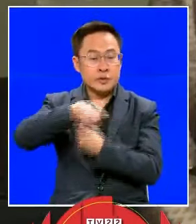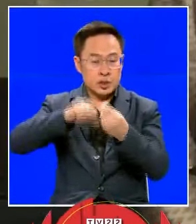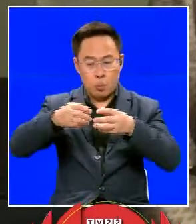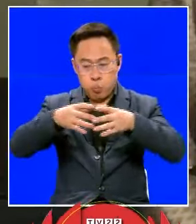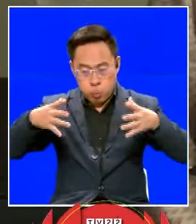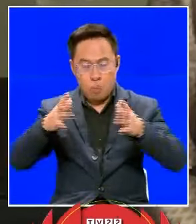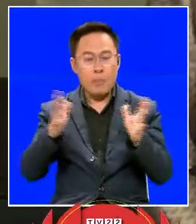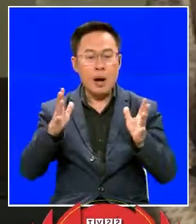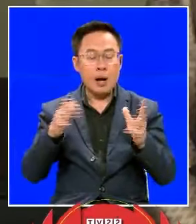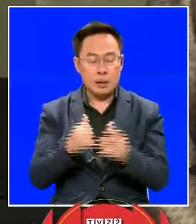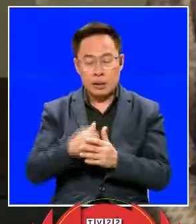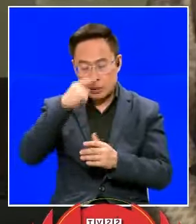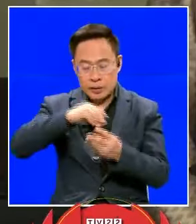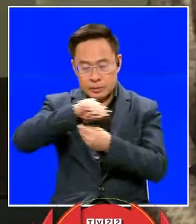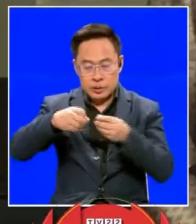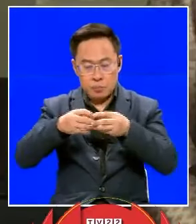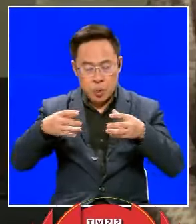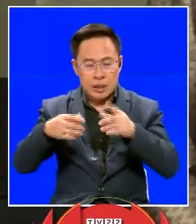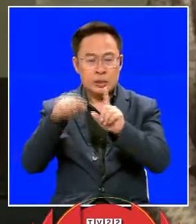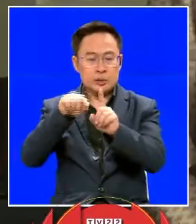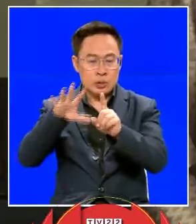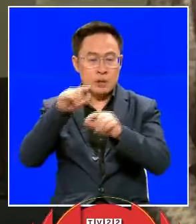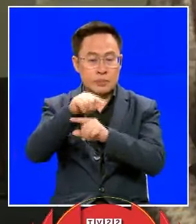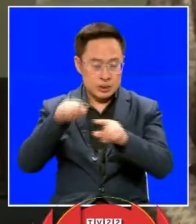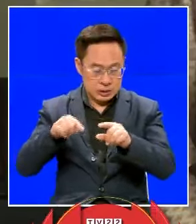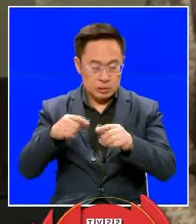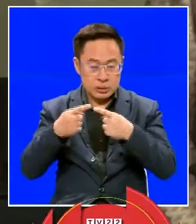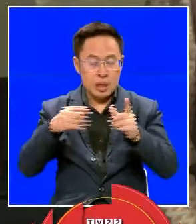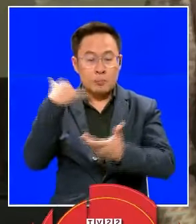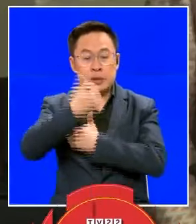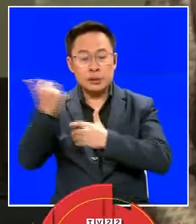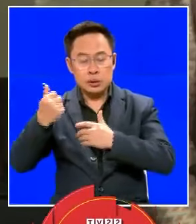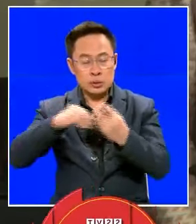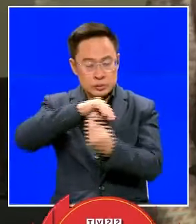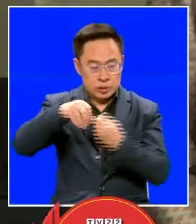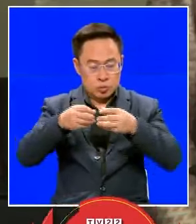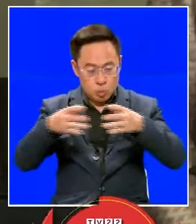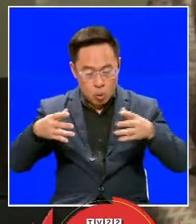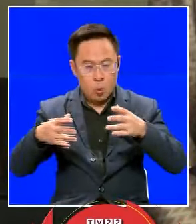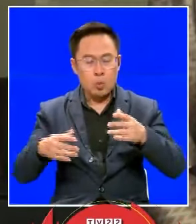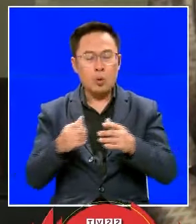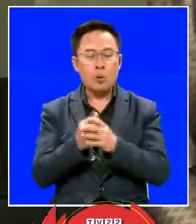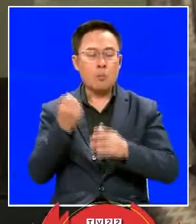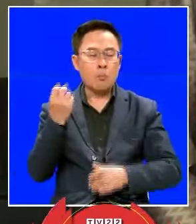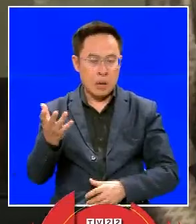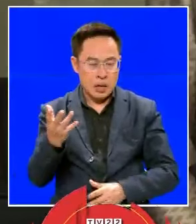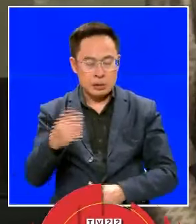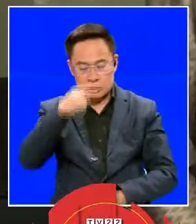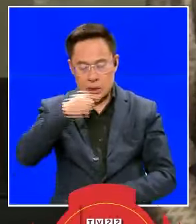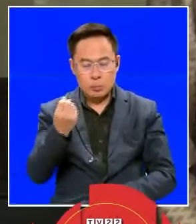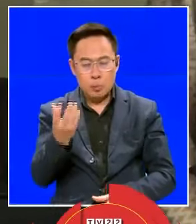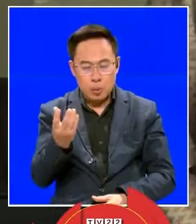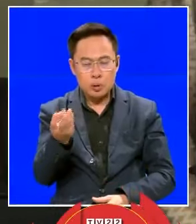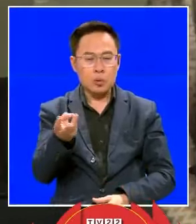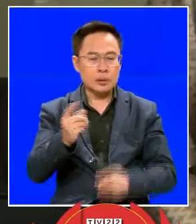ก็เลยต้องกระตุ้นเศรษฐกิจในระยะสั้นนะครับแล้วก็บอกรัฐบาลก็เข้าใจนะว่าปัญหาเศรษฐกิจบ้านเรามันยังมีปัญหาเชิงโครงสร้างอยู่อีกซึ่งท่าน